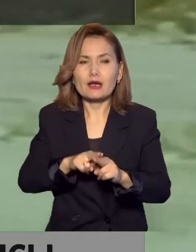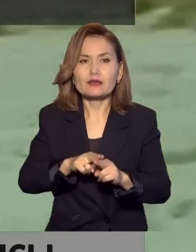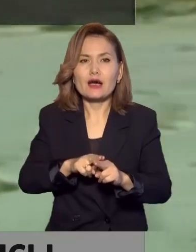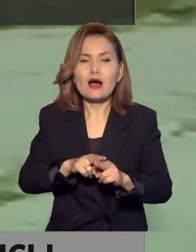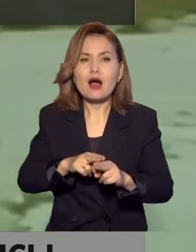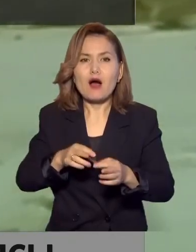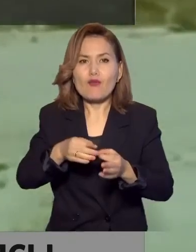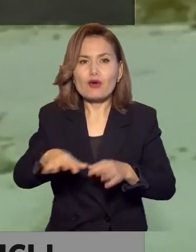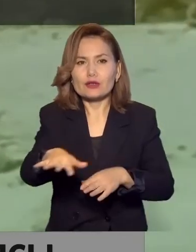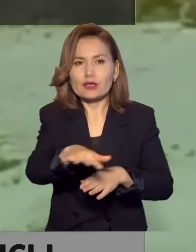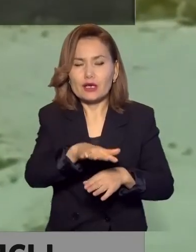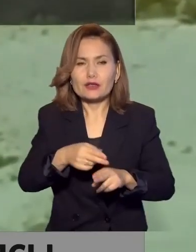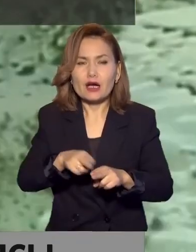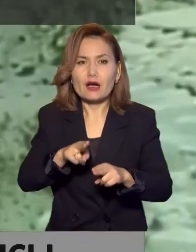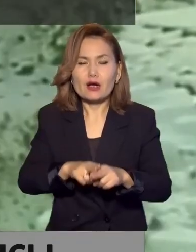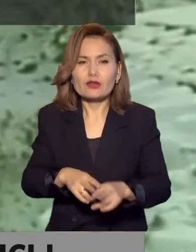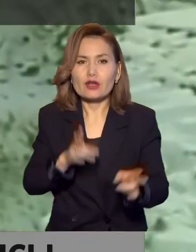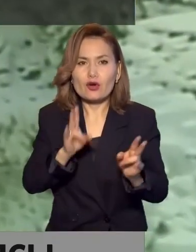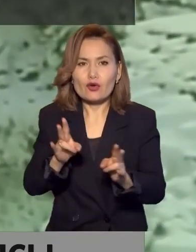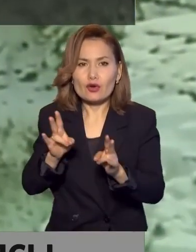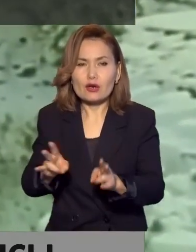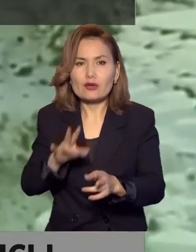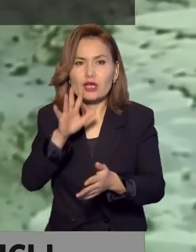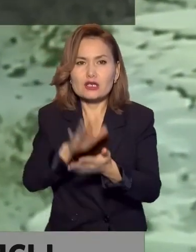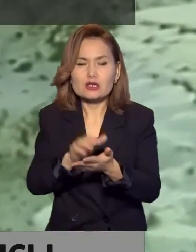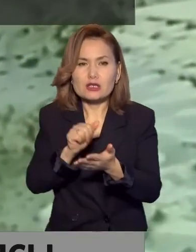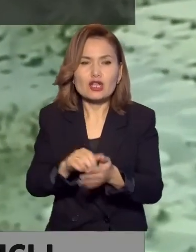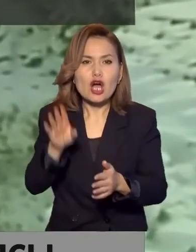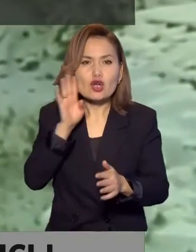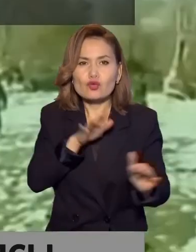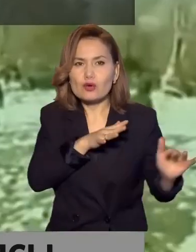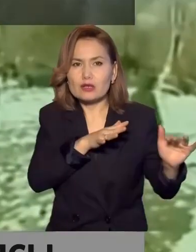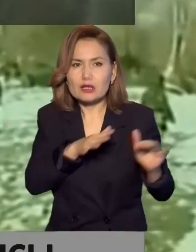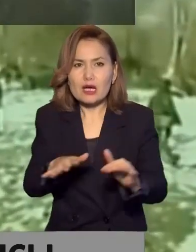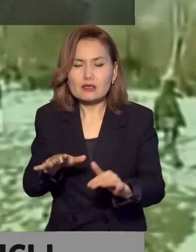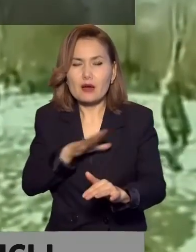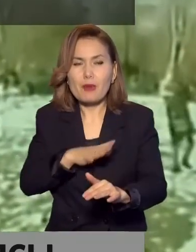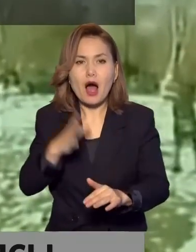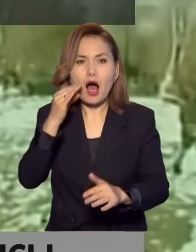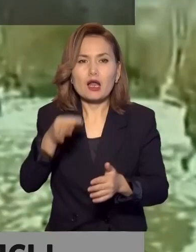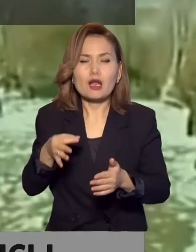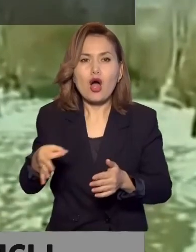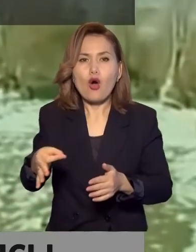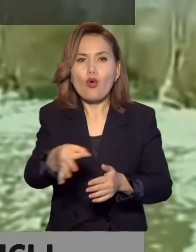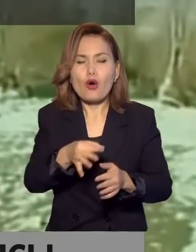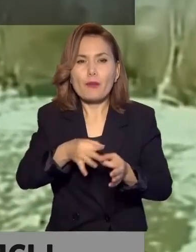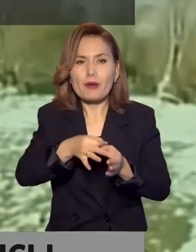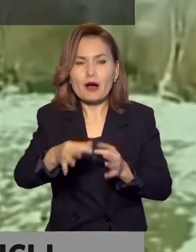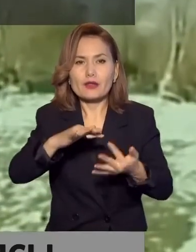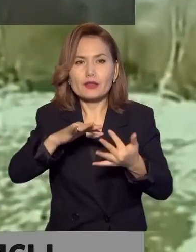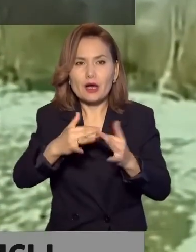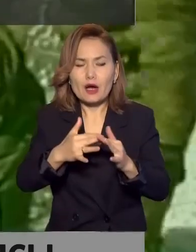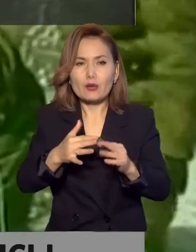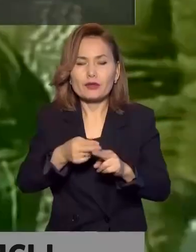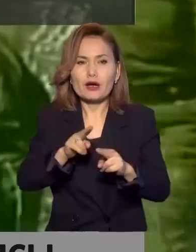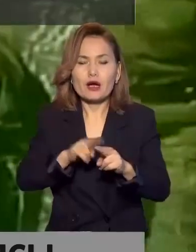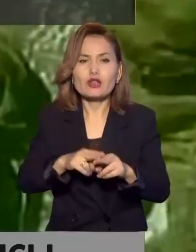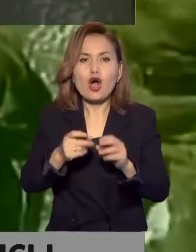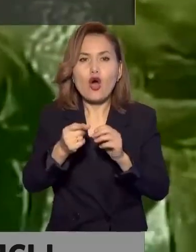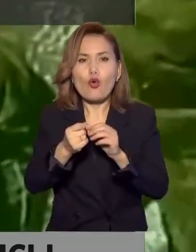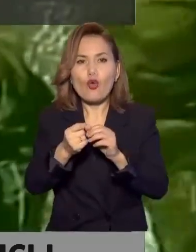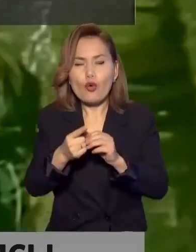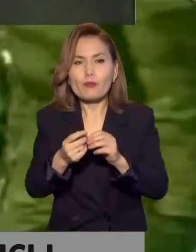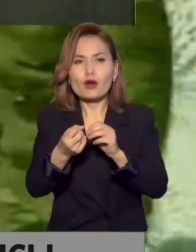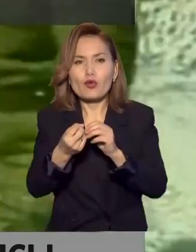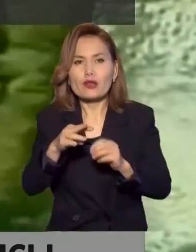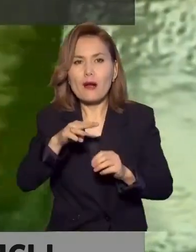апат. Тәуелсіз Қазақстан тарихындағы ең жойқын су тасқындарының бірі. Алматы облысының Қызылағаш ауылында наурыздың 11-нен